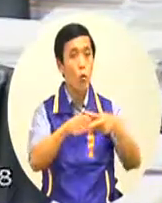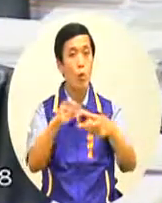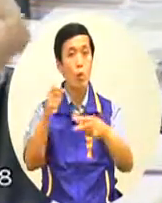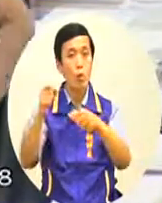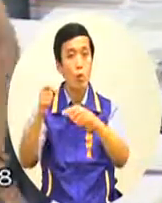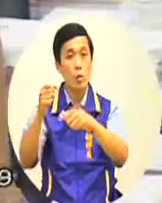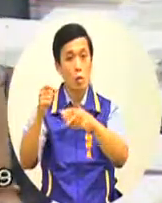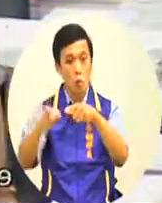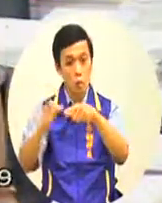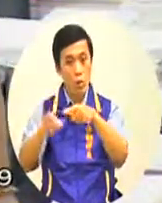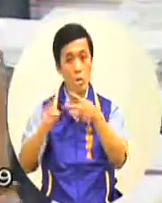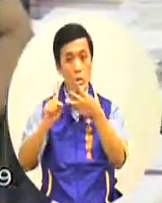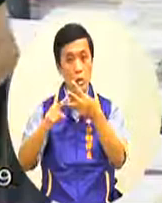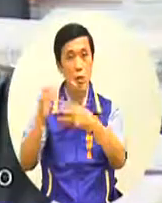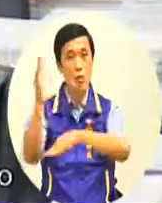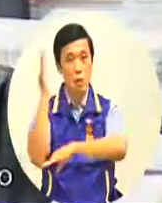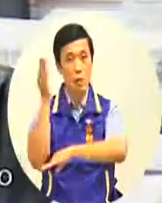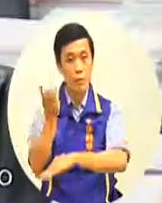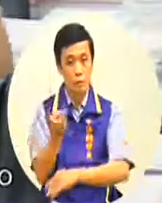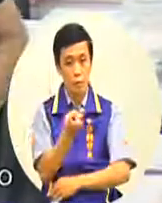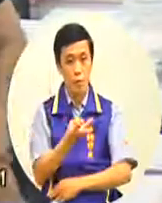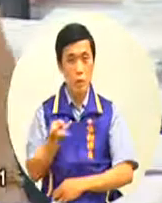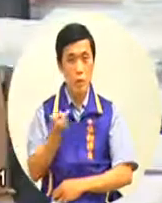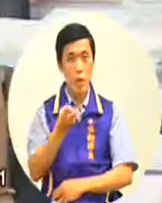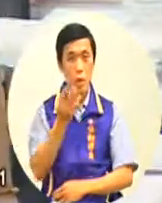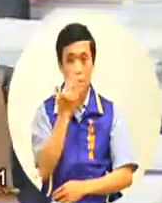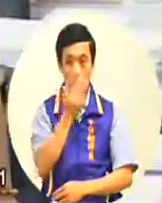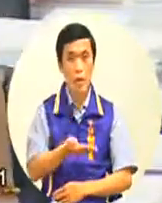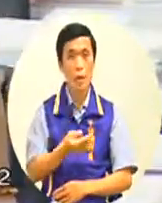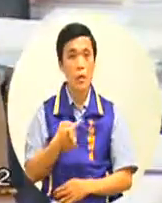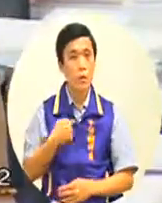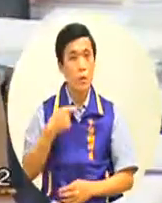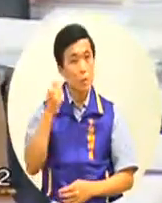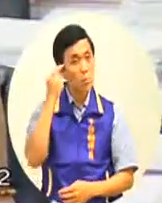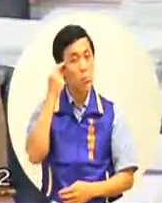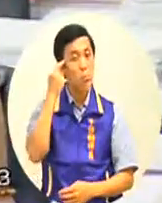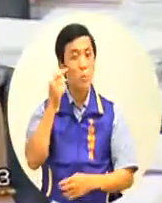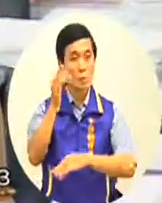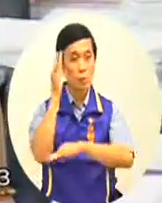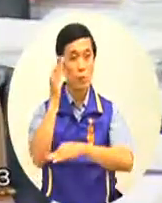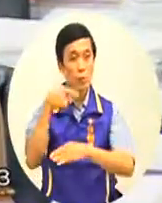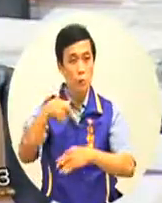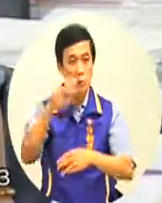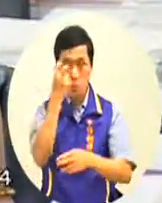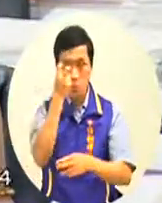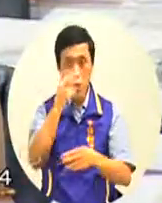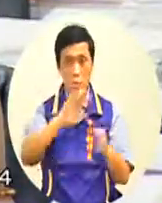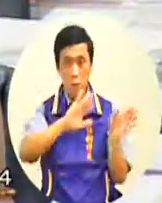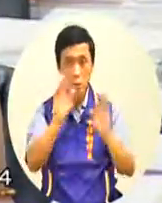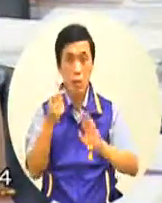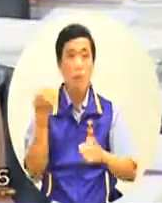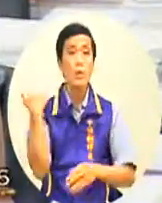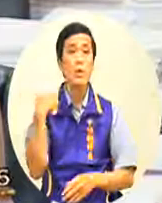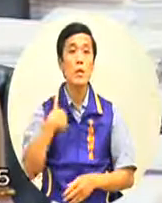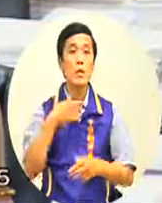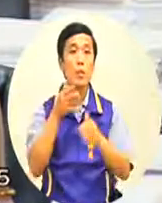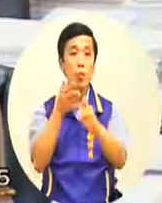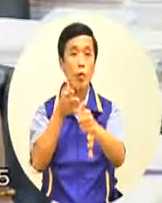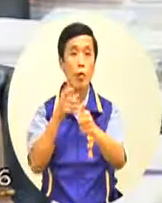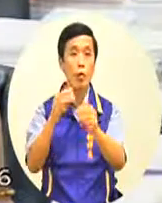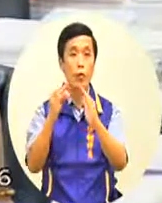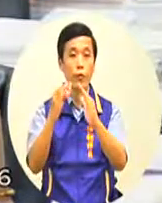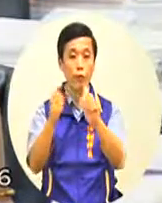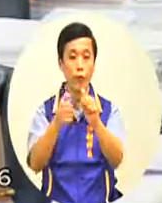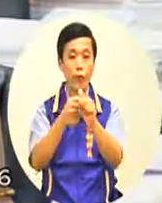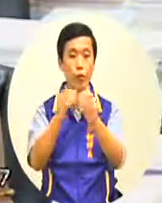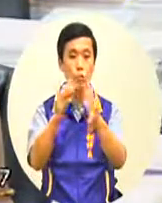啦，所以我们在执法，地方政府在执法的方面，我始终还是觉得说，因为我们上次我咨询副局长的时候，